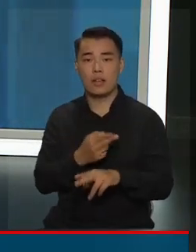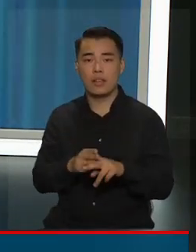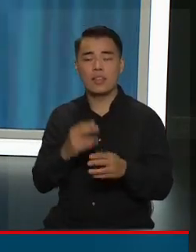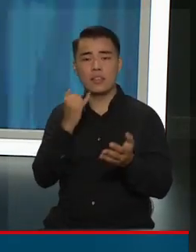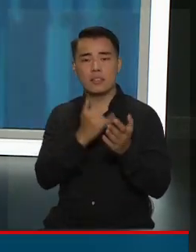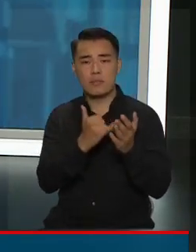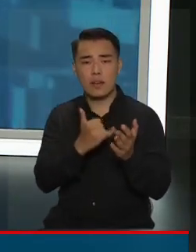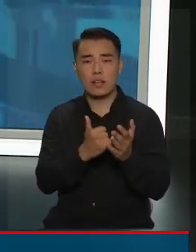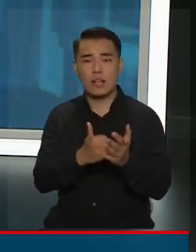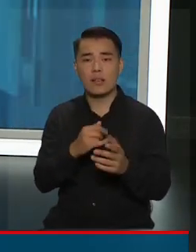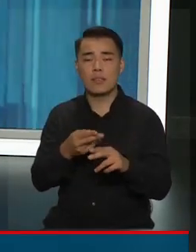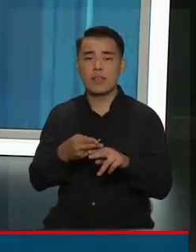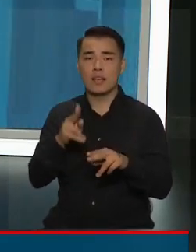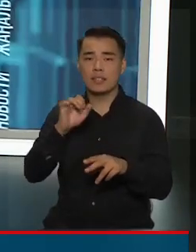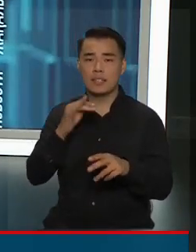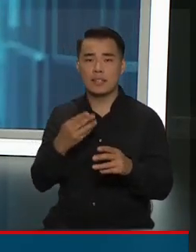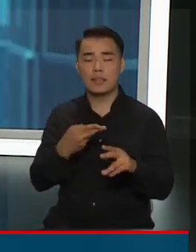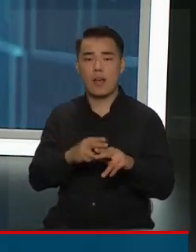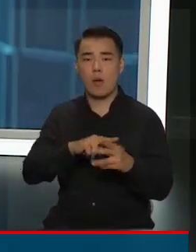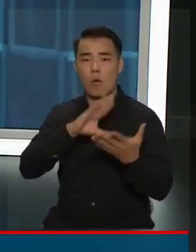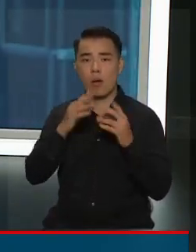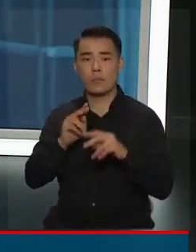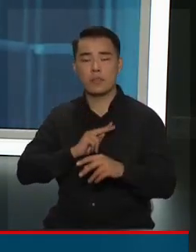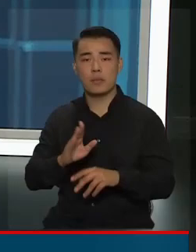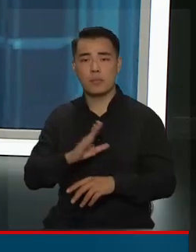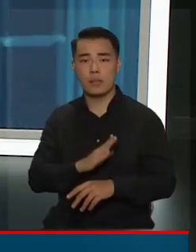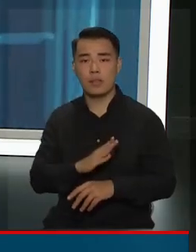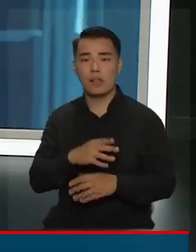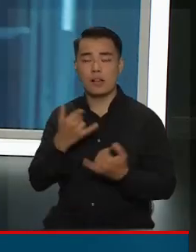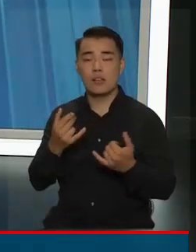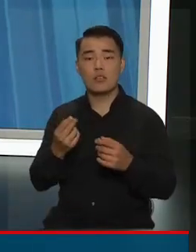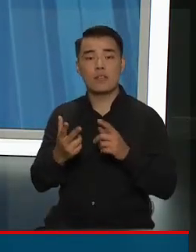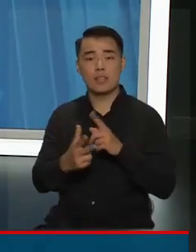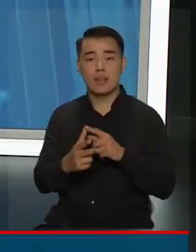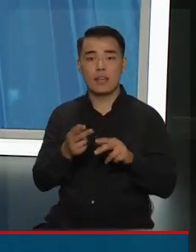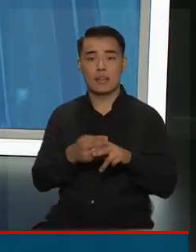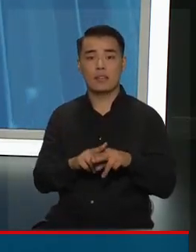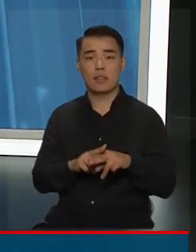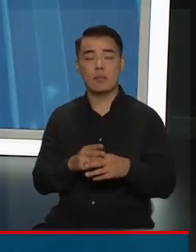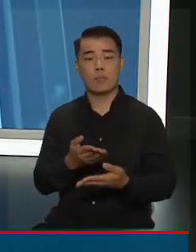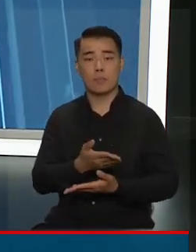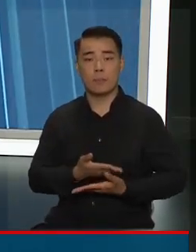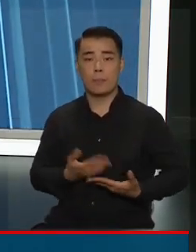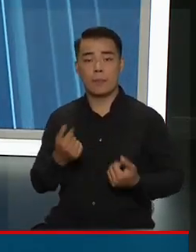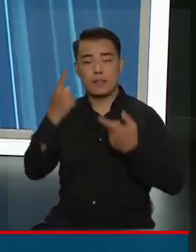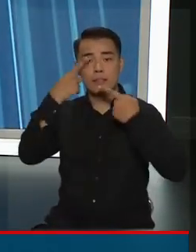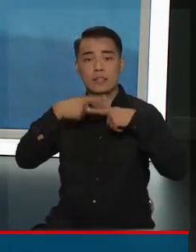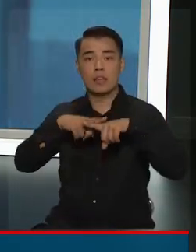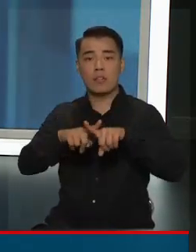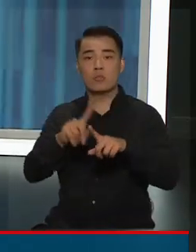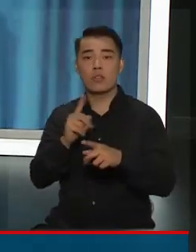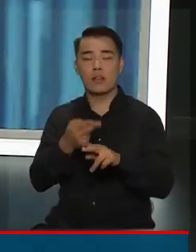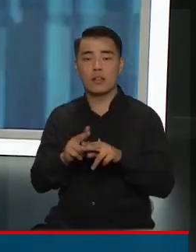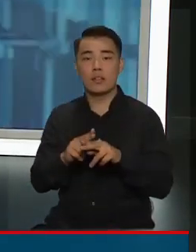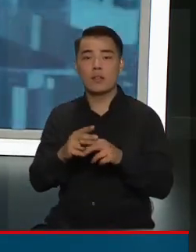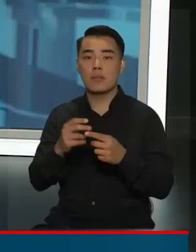сваркілеп, клейлеп істемеген жоқ олардың. Үшіншіден, енді бізде технология дейміз ғой. Бізде